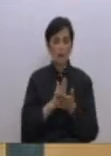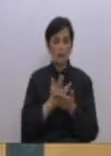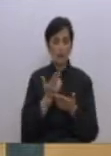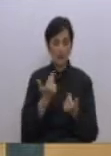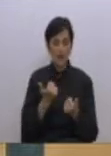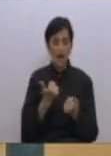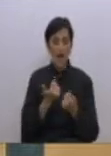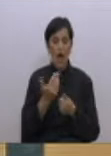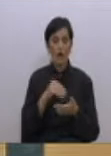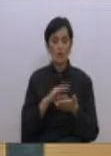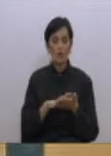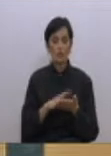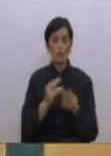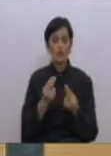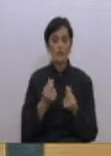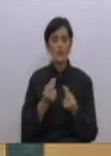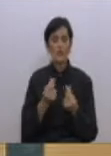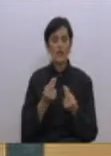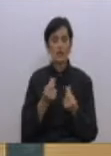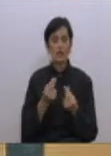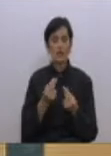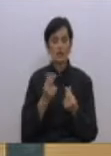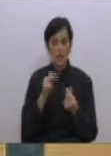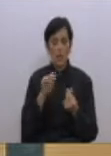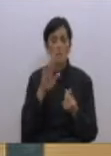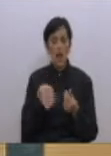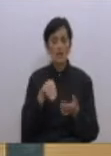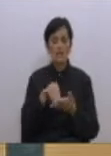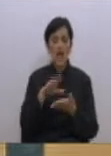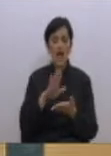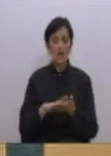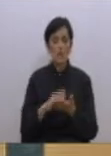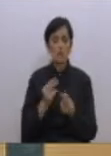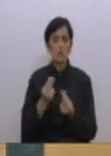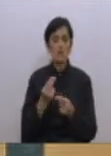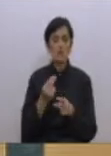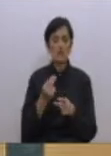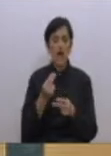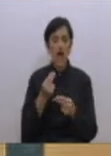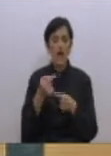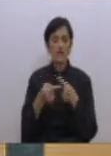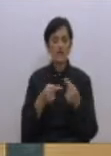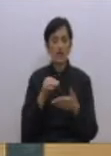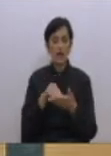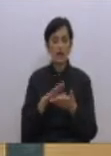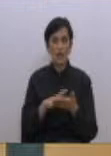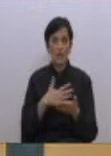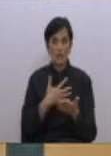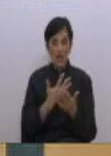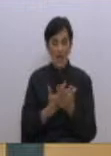და აღრიცხულია ფინანსურ და მაინც აღრიცხულია ფინანსურ ანგარიშებაში.